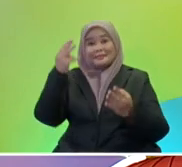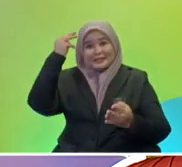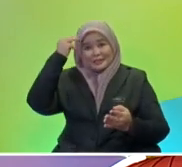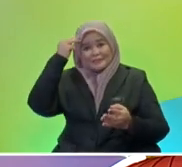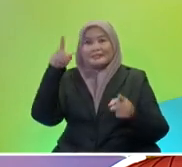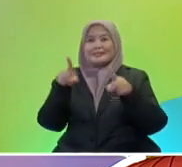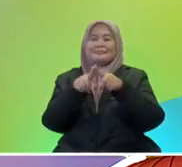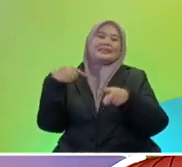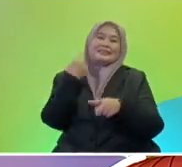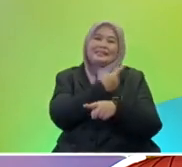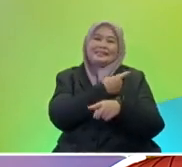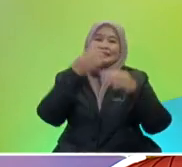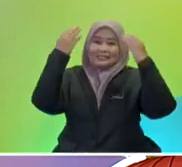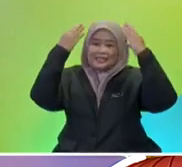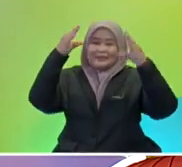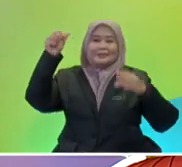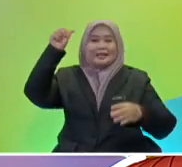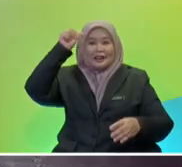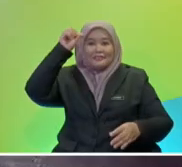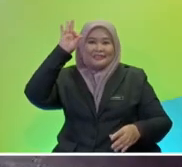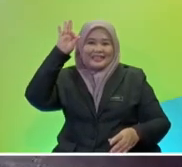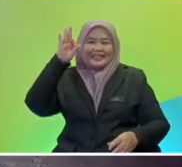Melayu bersamanya kita pada hari ini